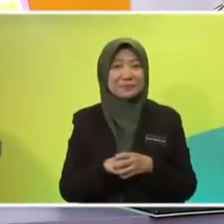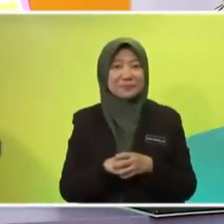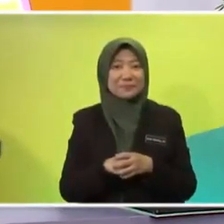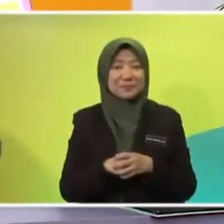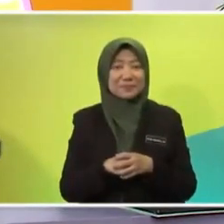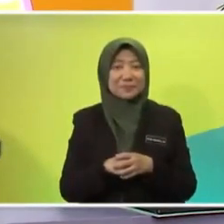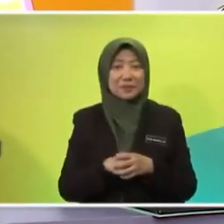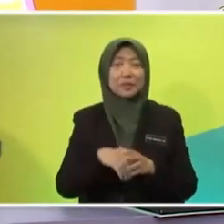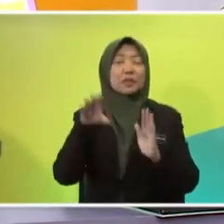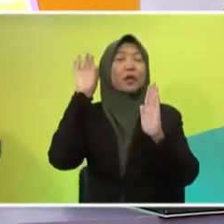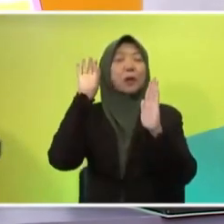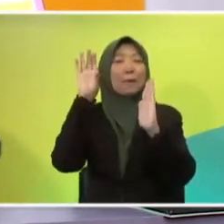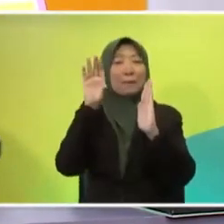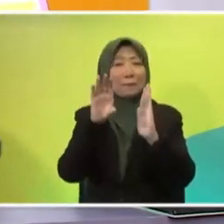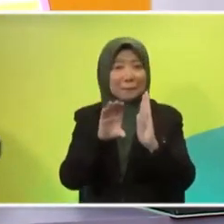Padanan gambar